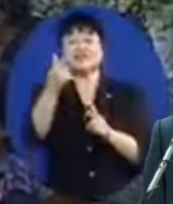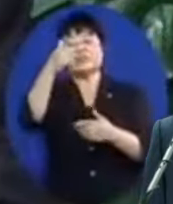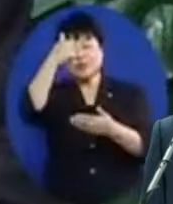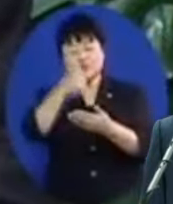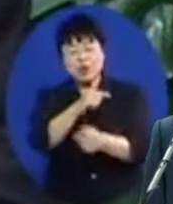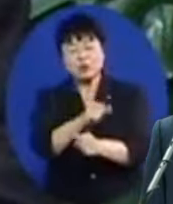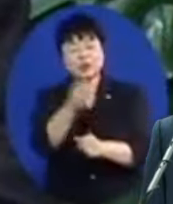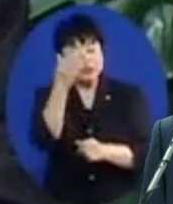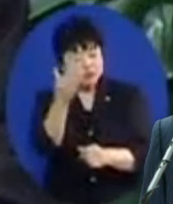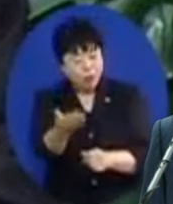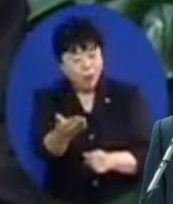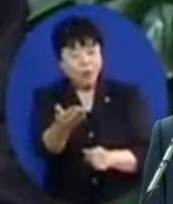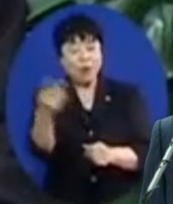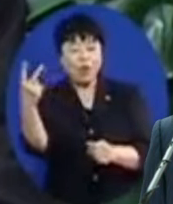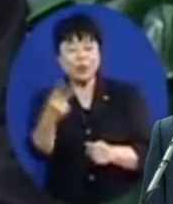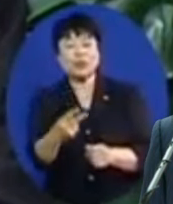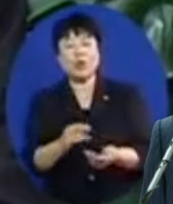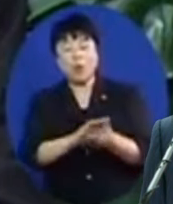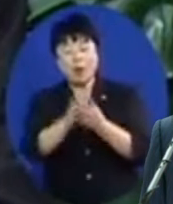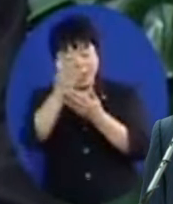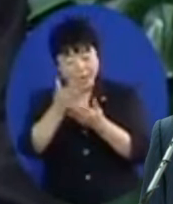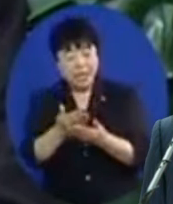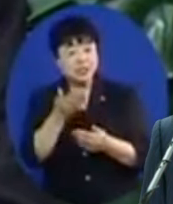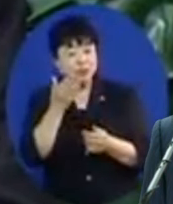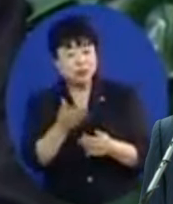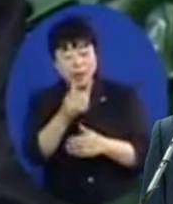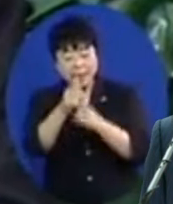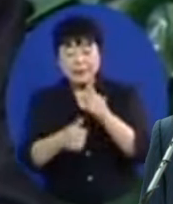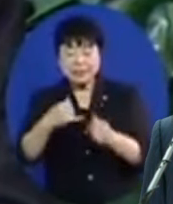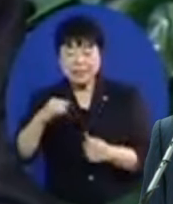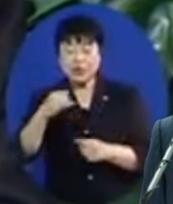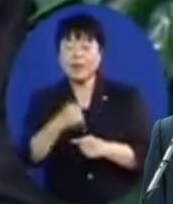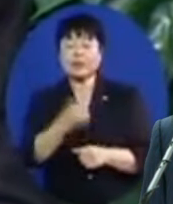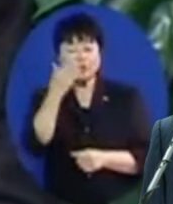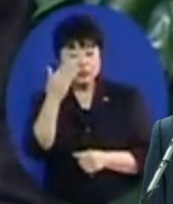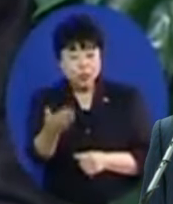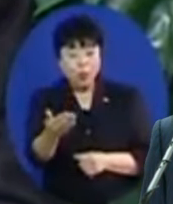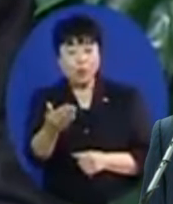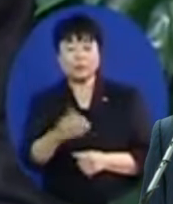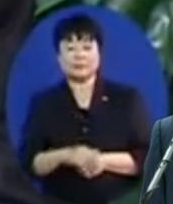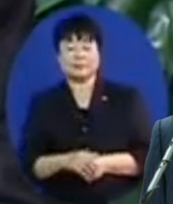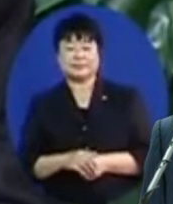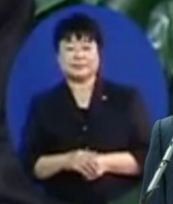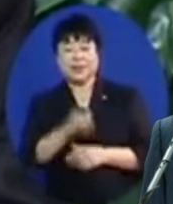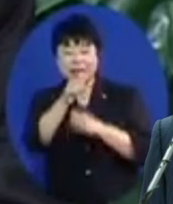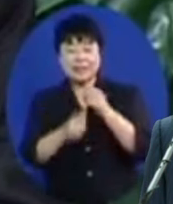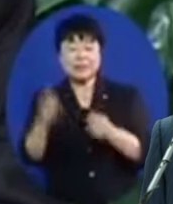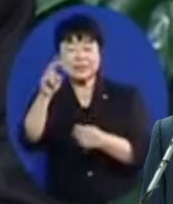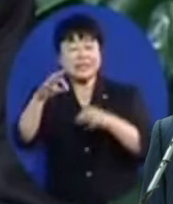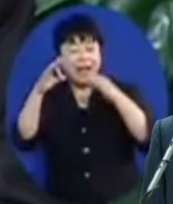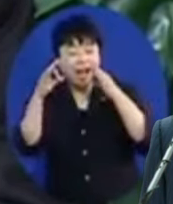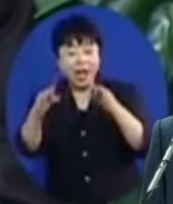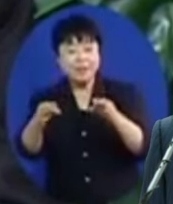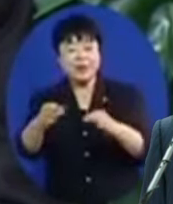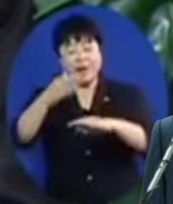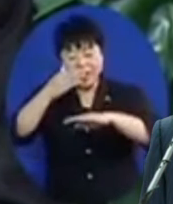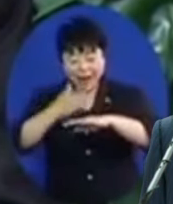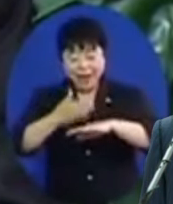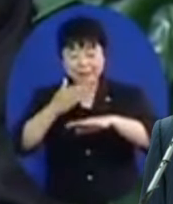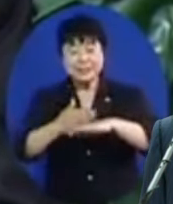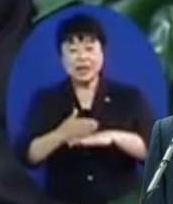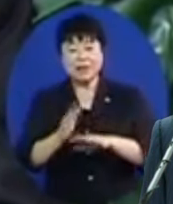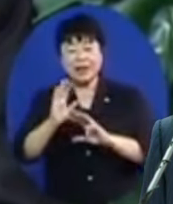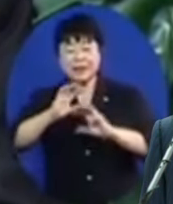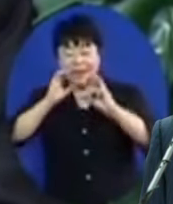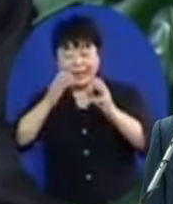죄를 용서하고 그를 변화시키고 하나님의 자녀로 만들고 하나님을 찬양하며 감사하면서 천국